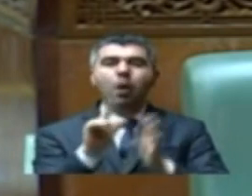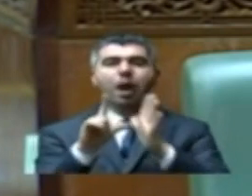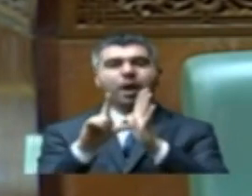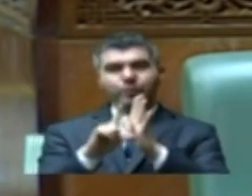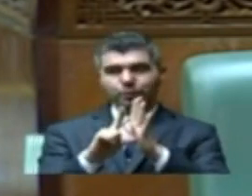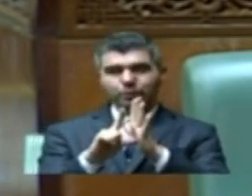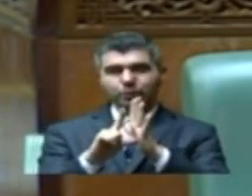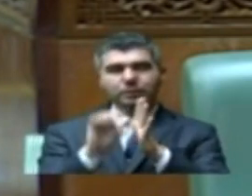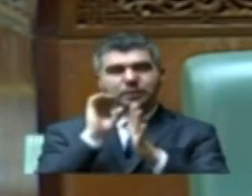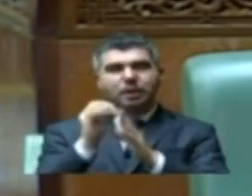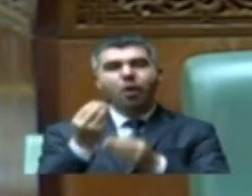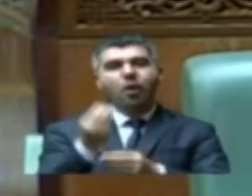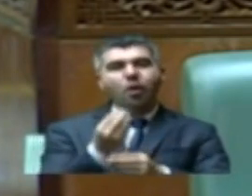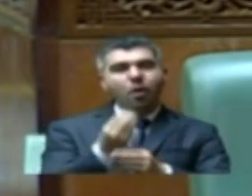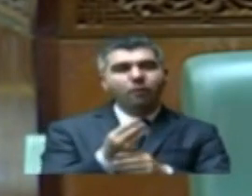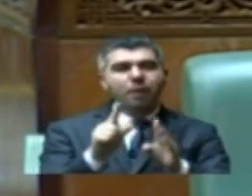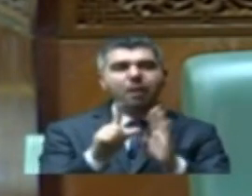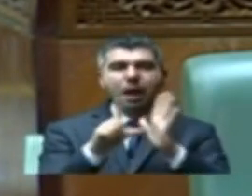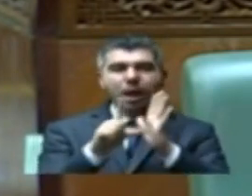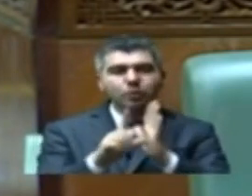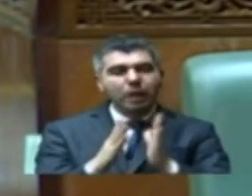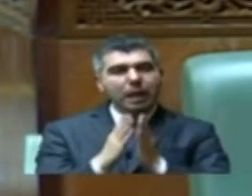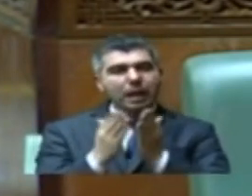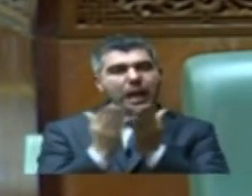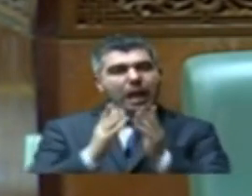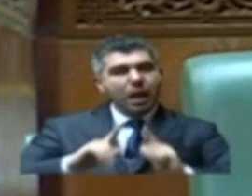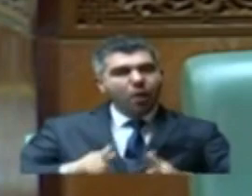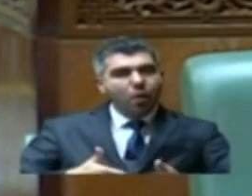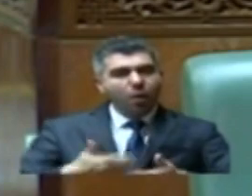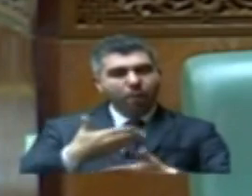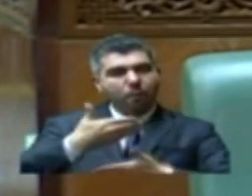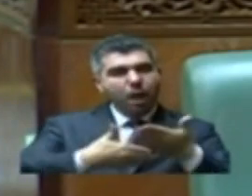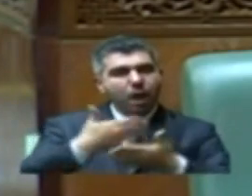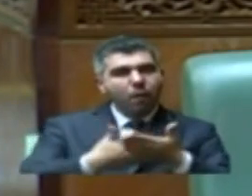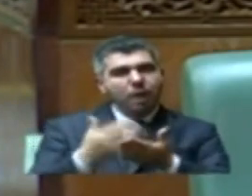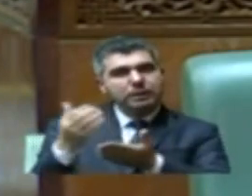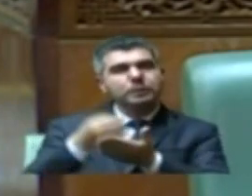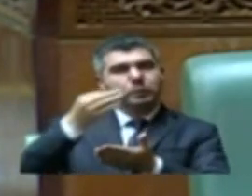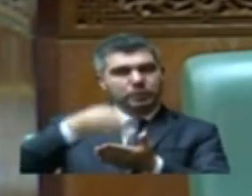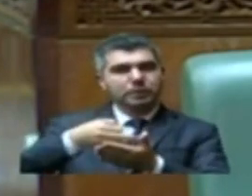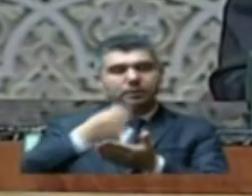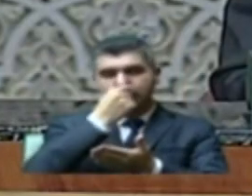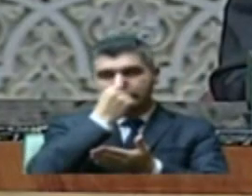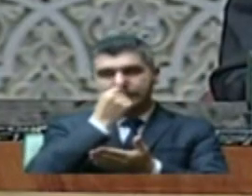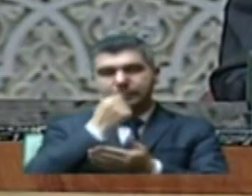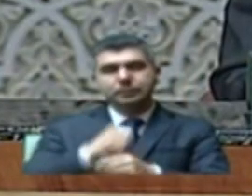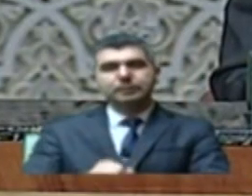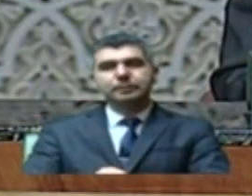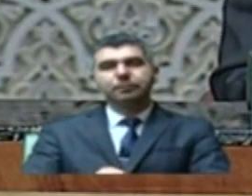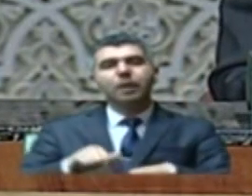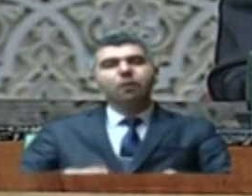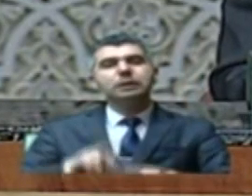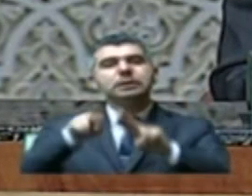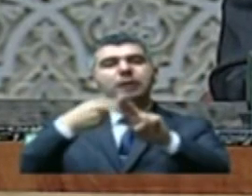ستمكن هؤلاء الأطفال من حق تمدرس وإثبات وثائقهم وهويتهم؟ شكرا سيد المستشار. لكم كلمة سيد